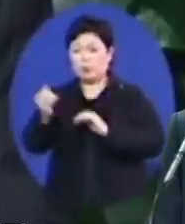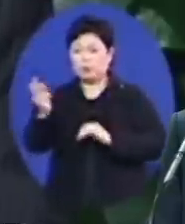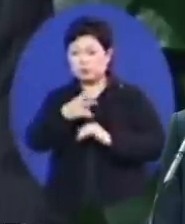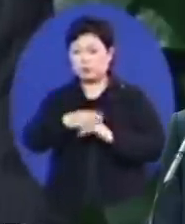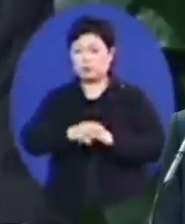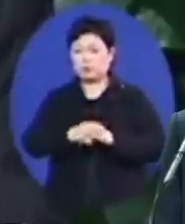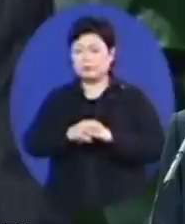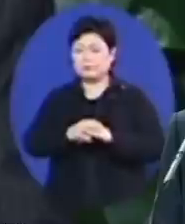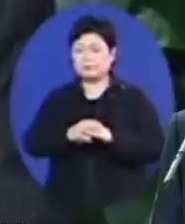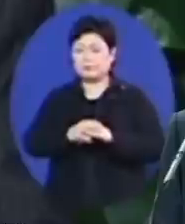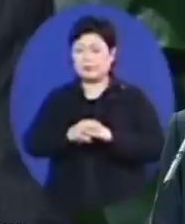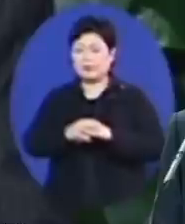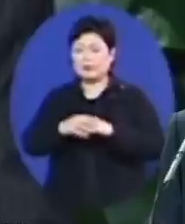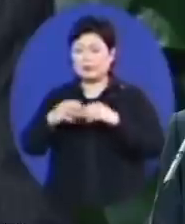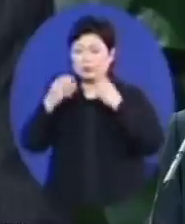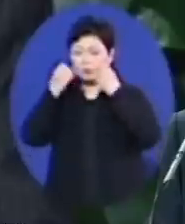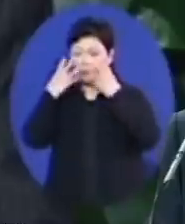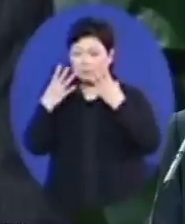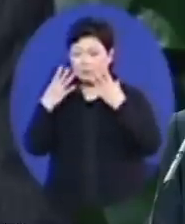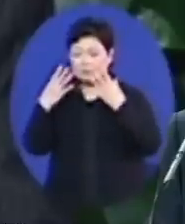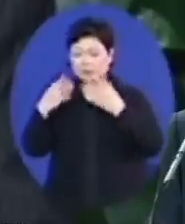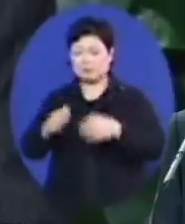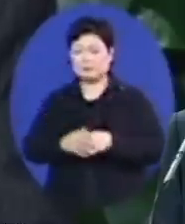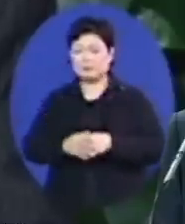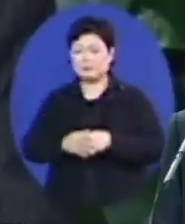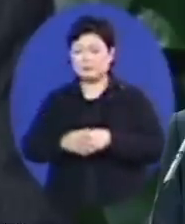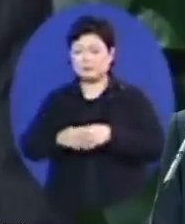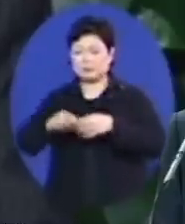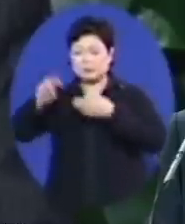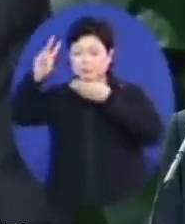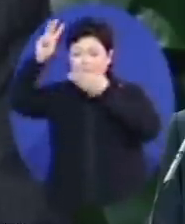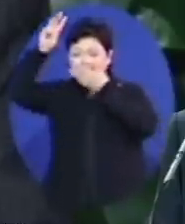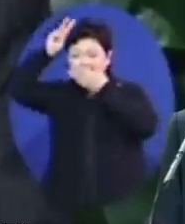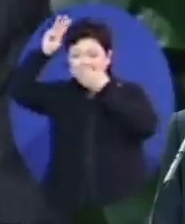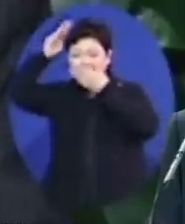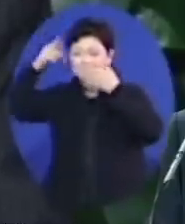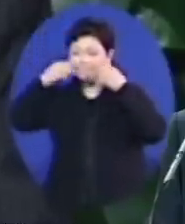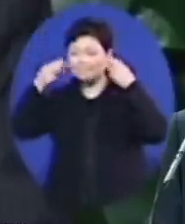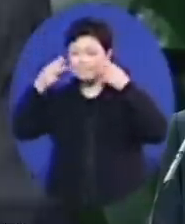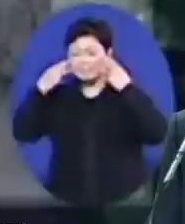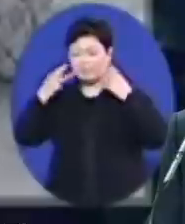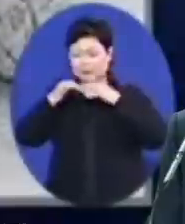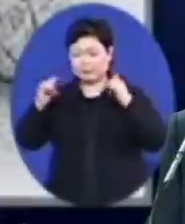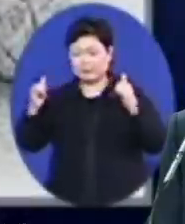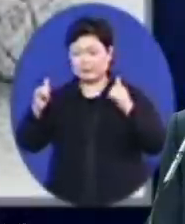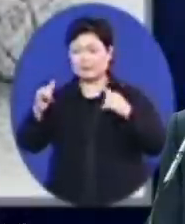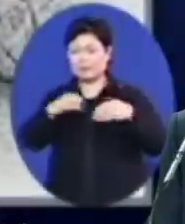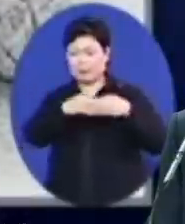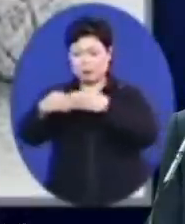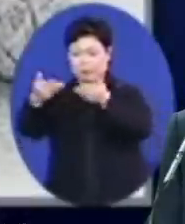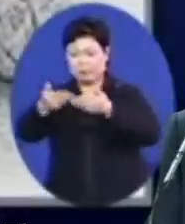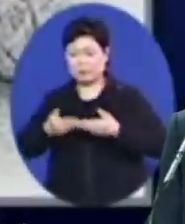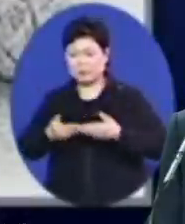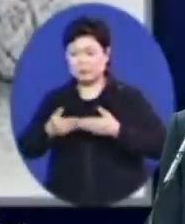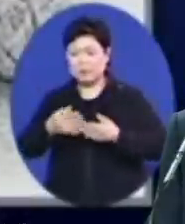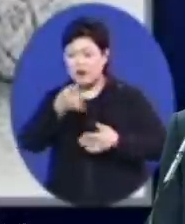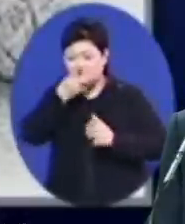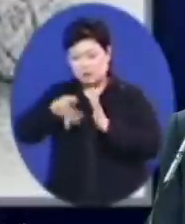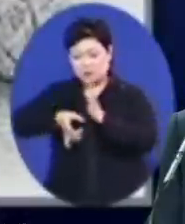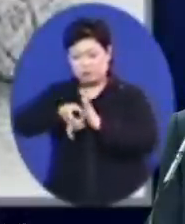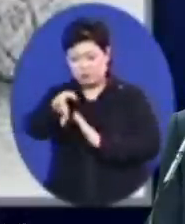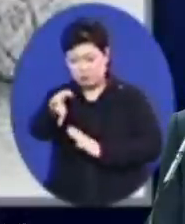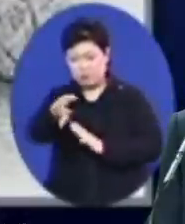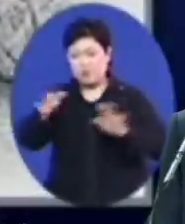아메리칸 인디안의 소개를 받고 가르침을 얻어서 곡식을 심어 열심히 일해서 가을에